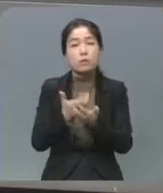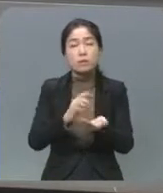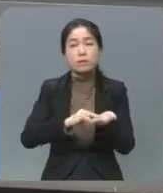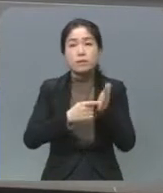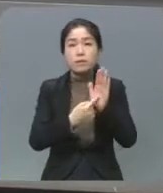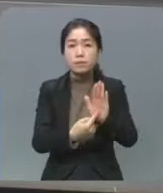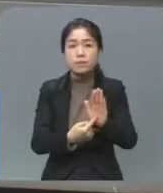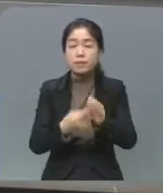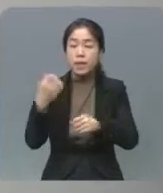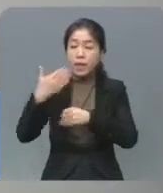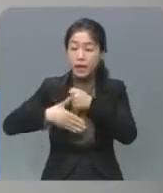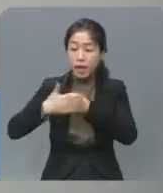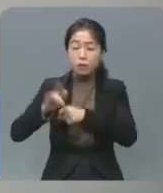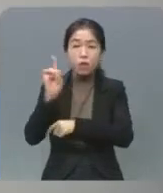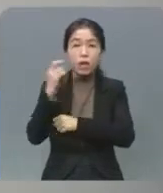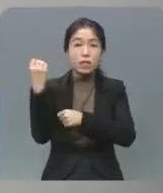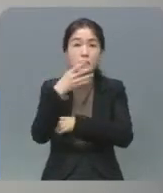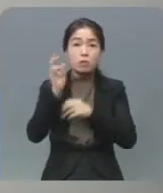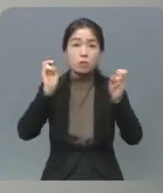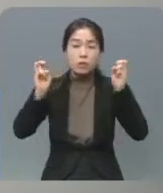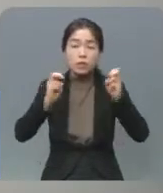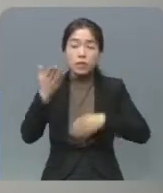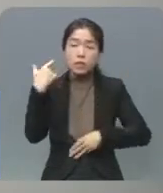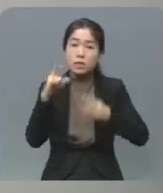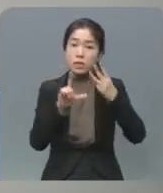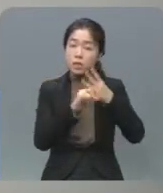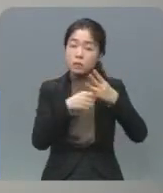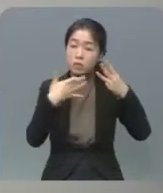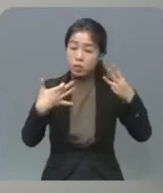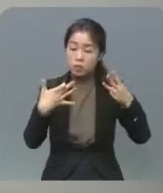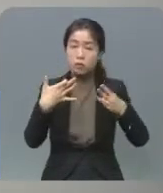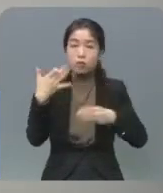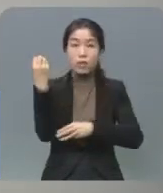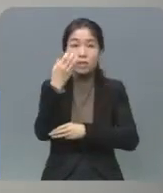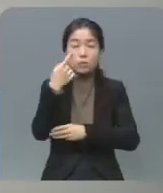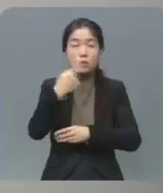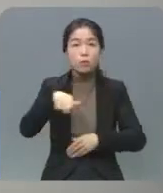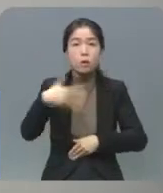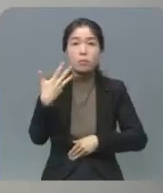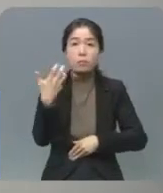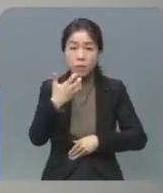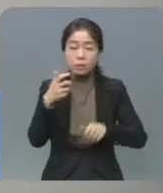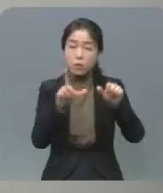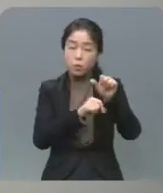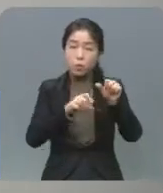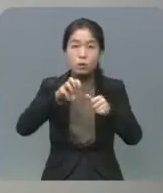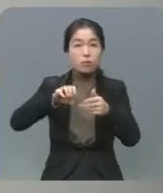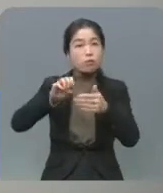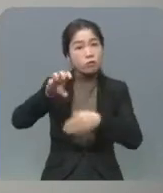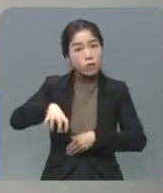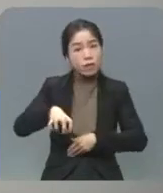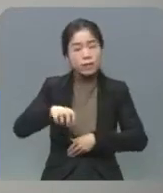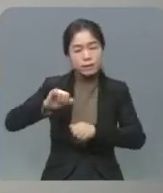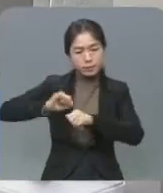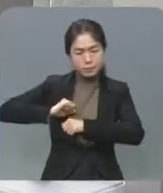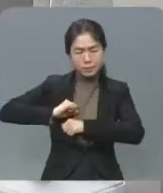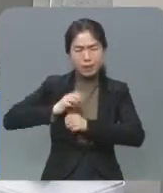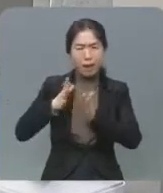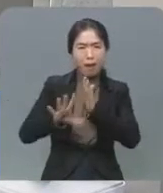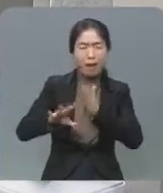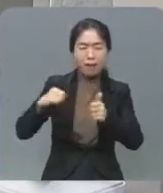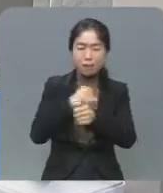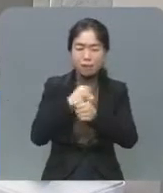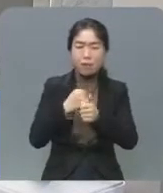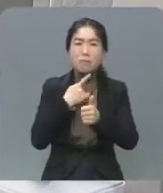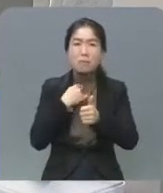내고 대구의 한 신문사가 지난 19일자 신문에 1980년 5월 광주에서 계엄군에게 무자비하게